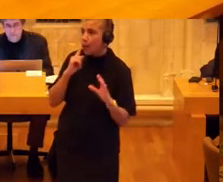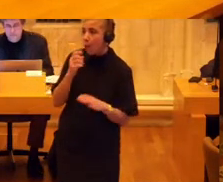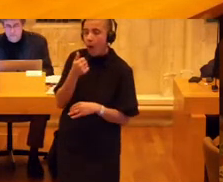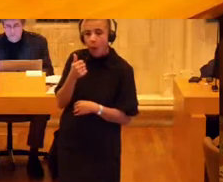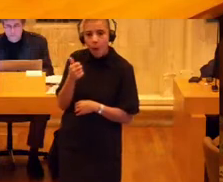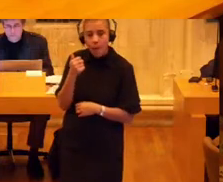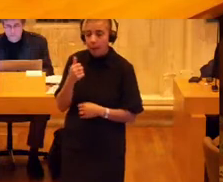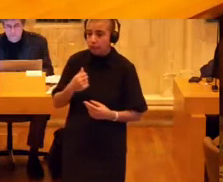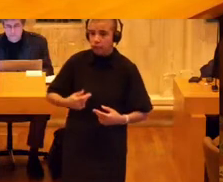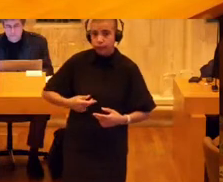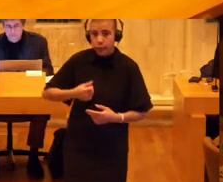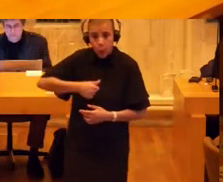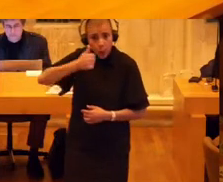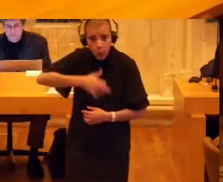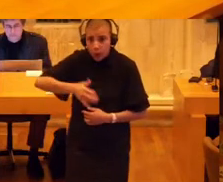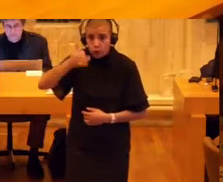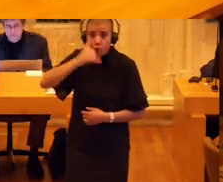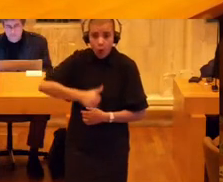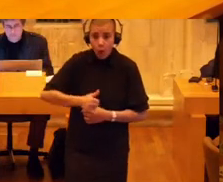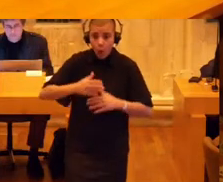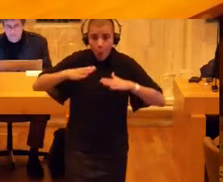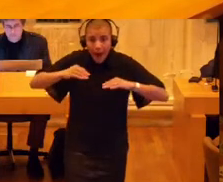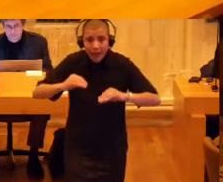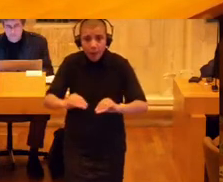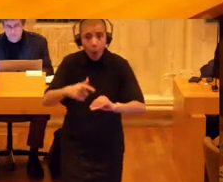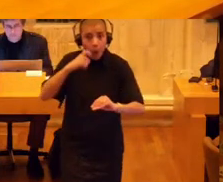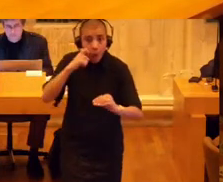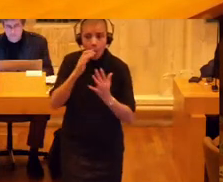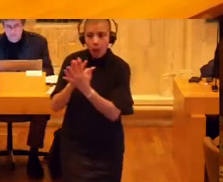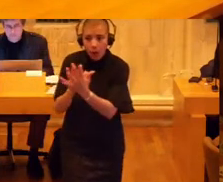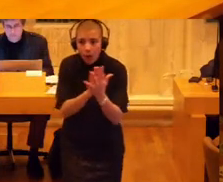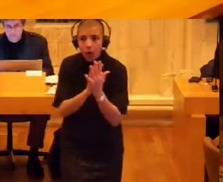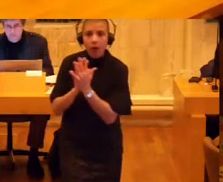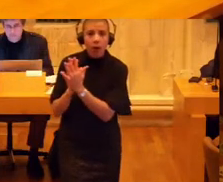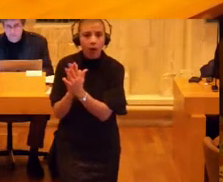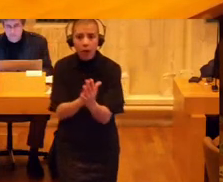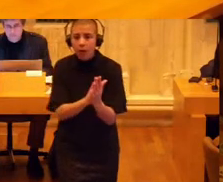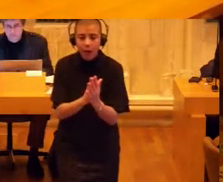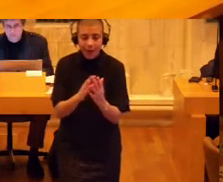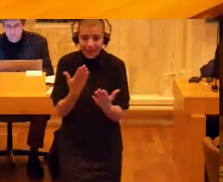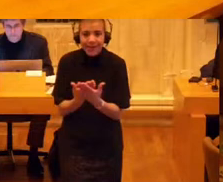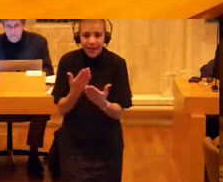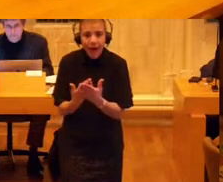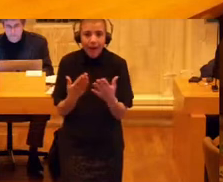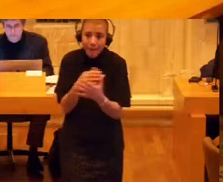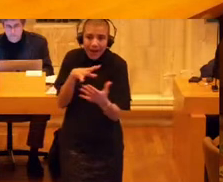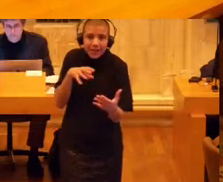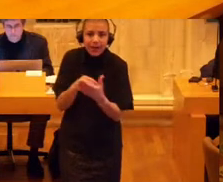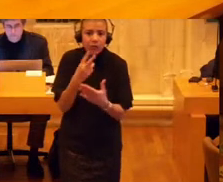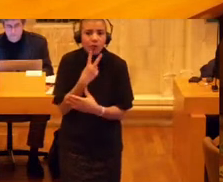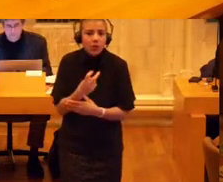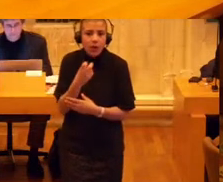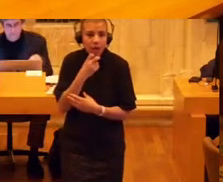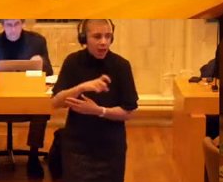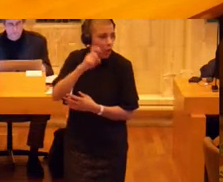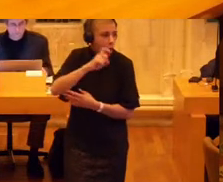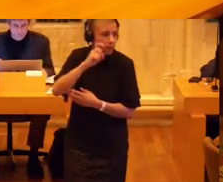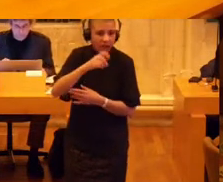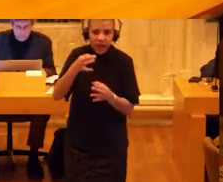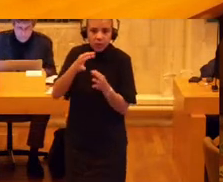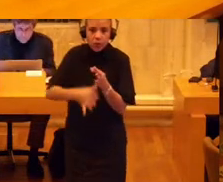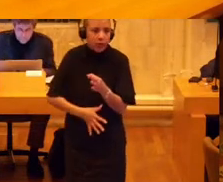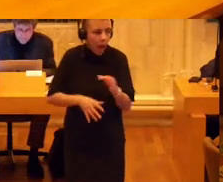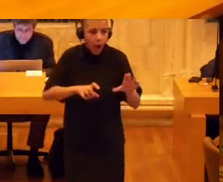quotidien, contribuent justement à cette participation citoyenne. Et on voit ici vraiment le résultat tangible et en chiffres de cette dynamique